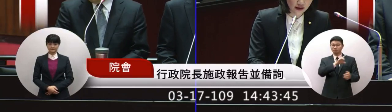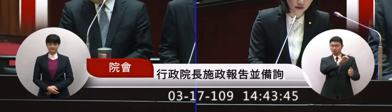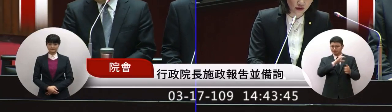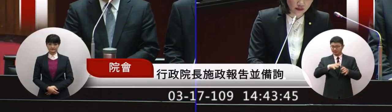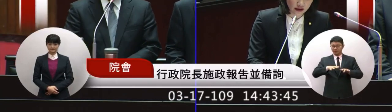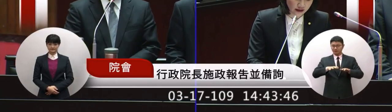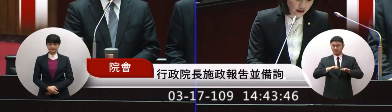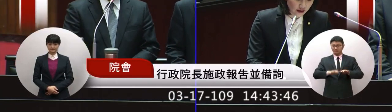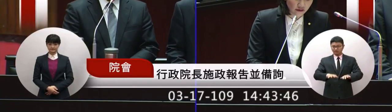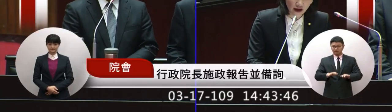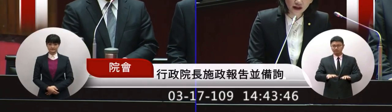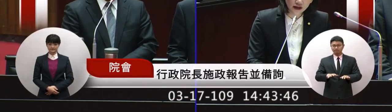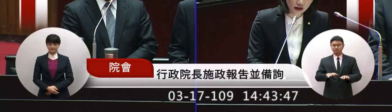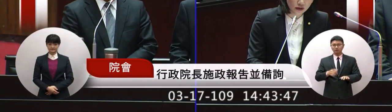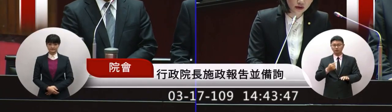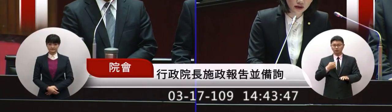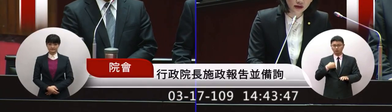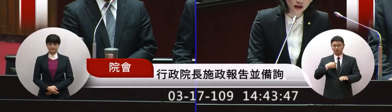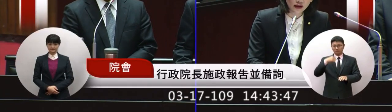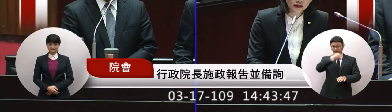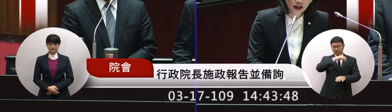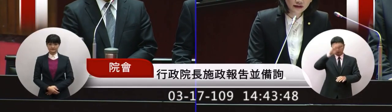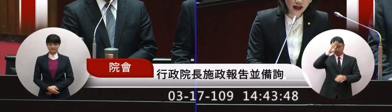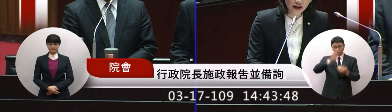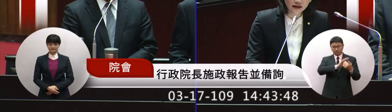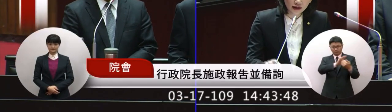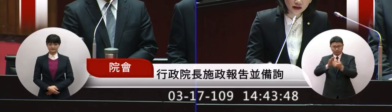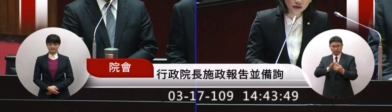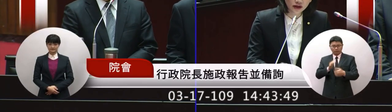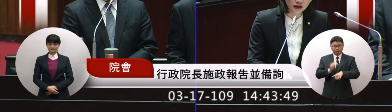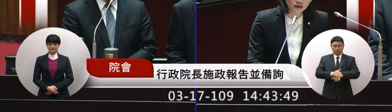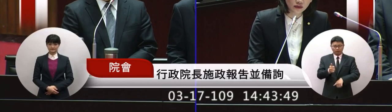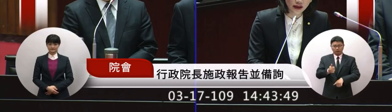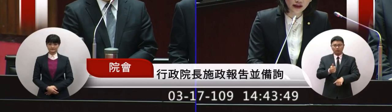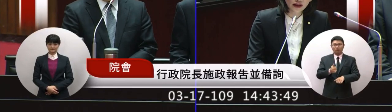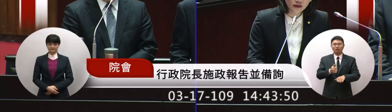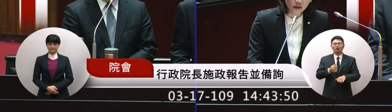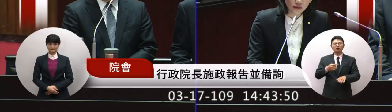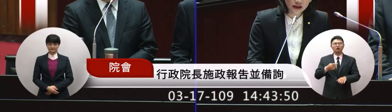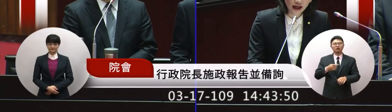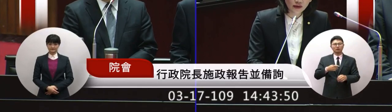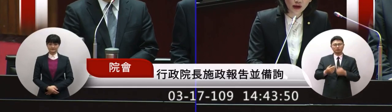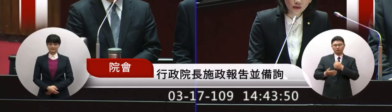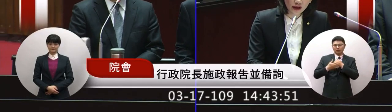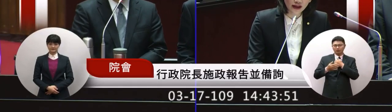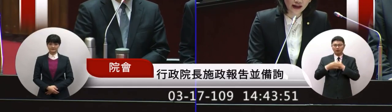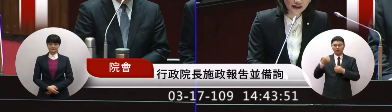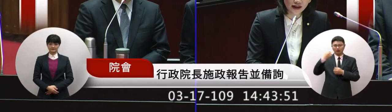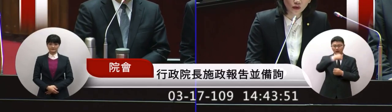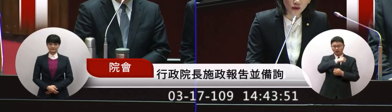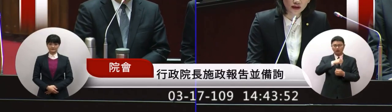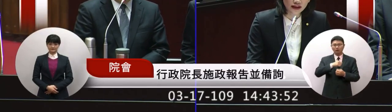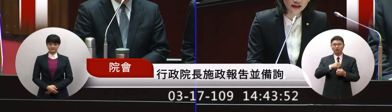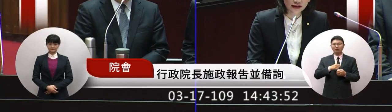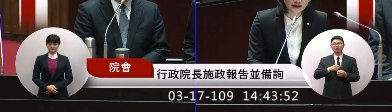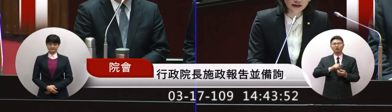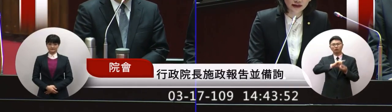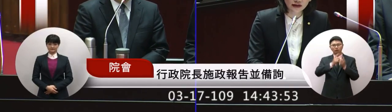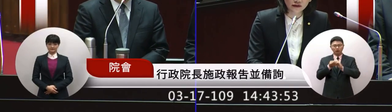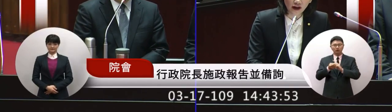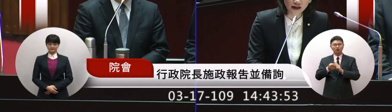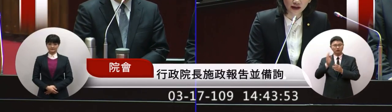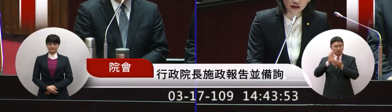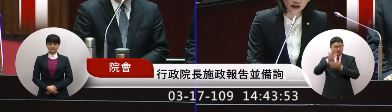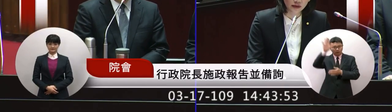一次我们的防疫优势哦，让台能够成为我们台湾未来在国际经